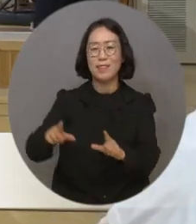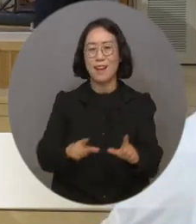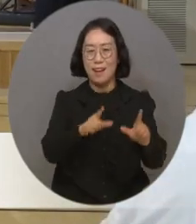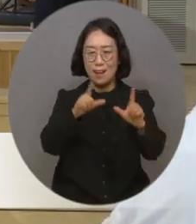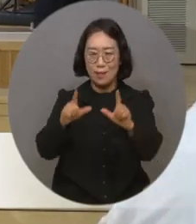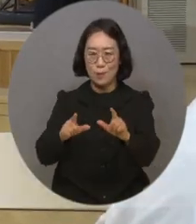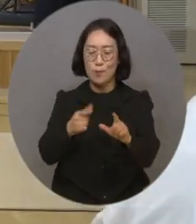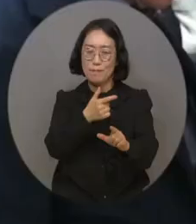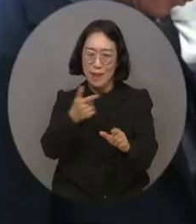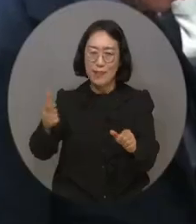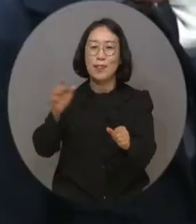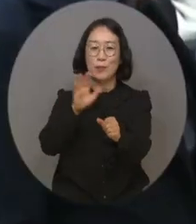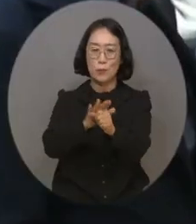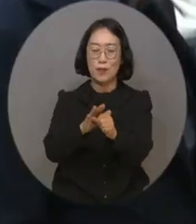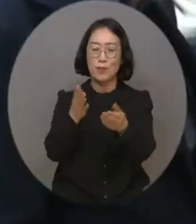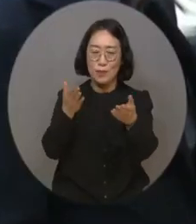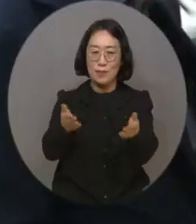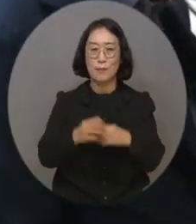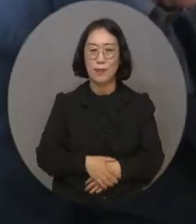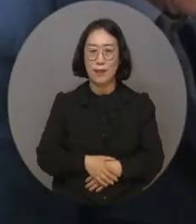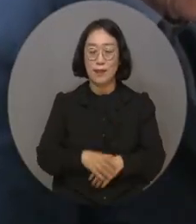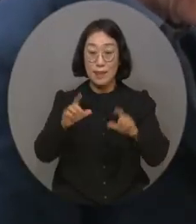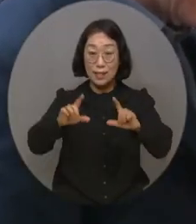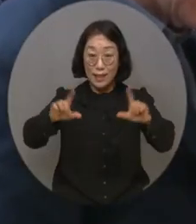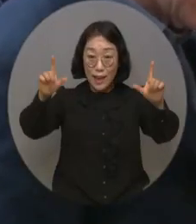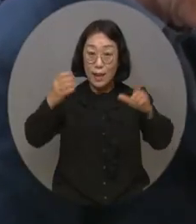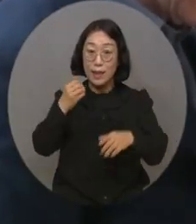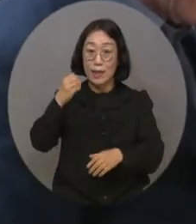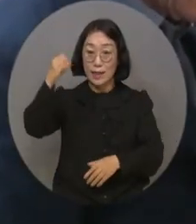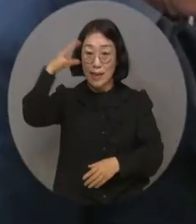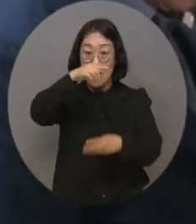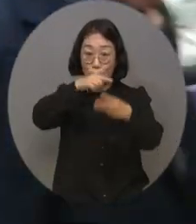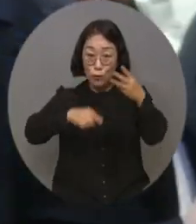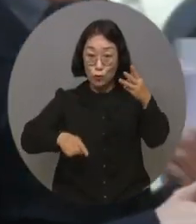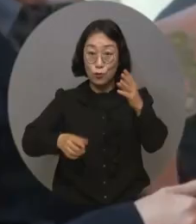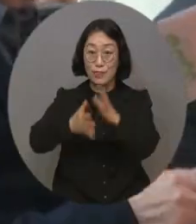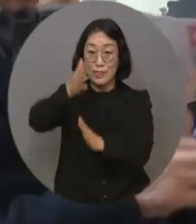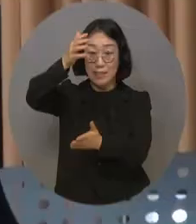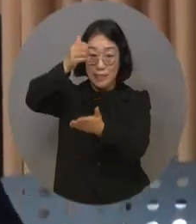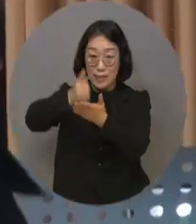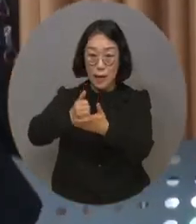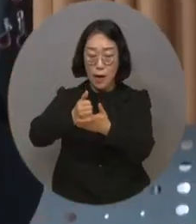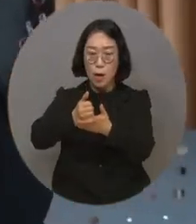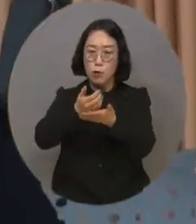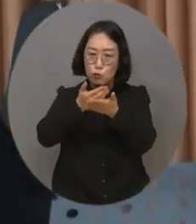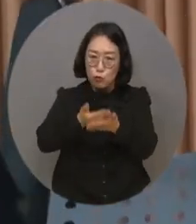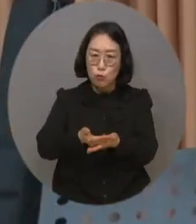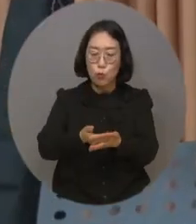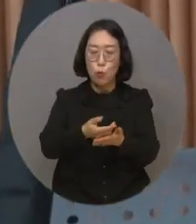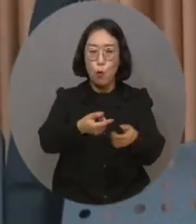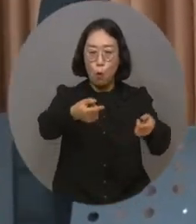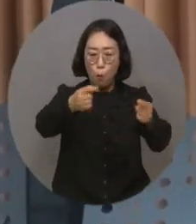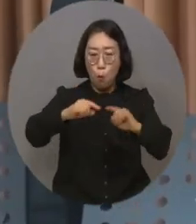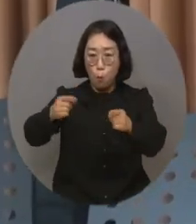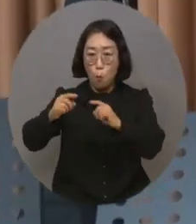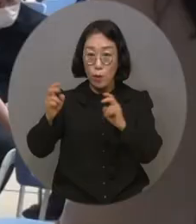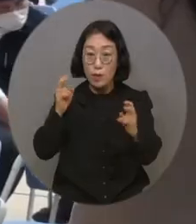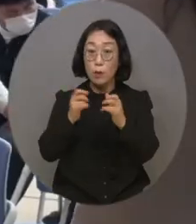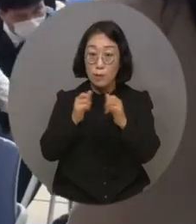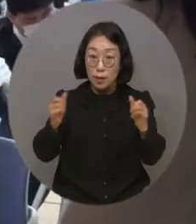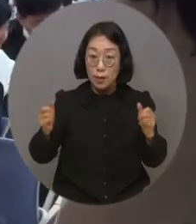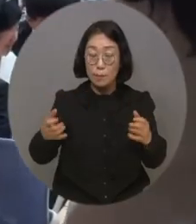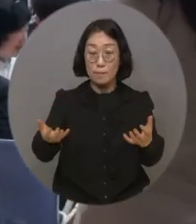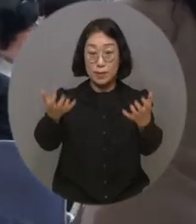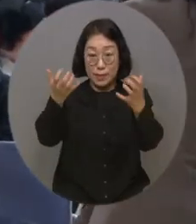많이 돕겠습니다. 행사에는 양주시장을 비롯해 관내 주요 인사, 기업인들이 함께하며